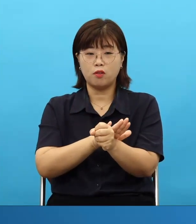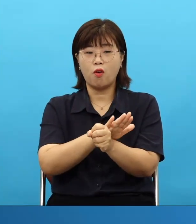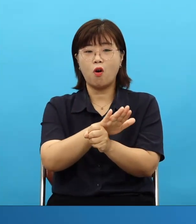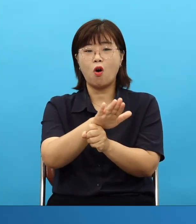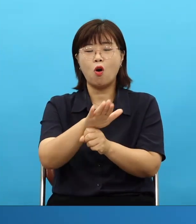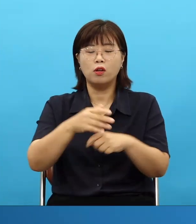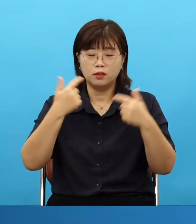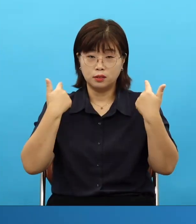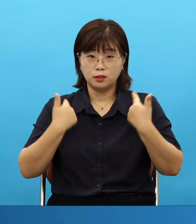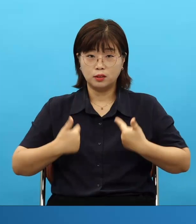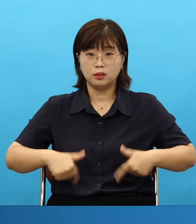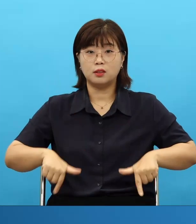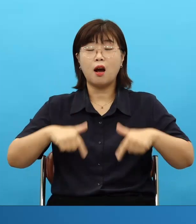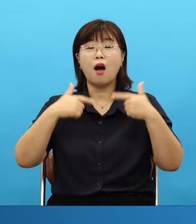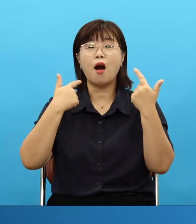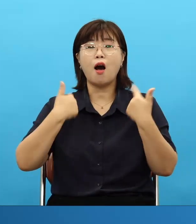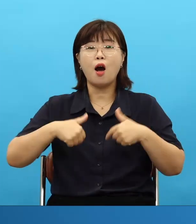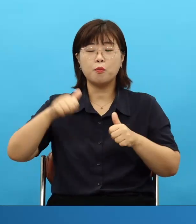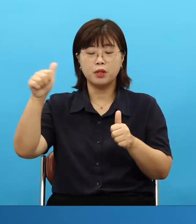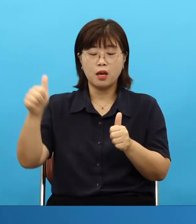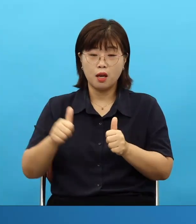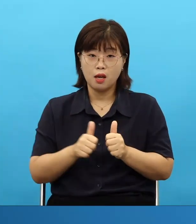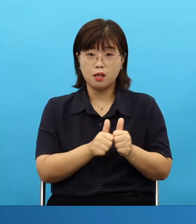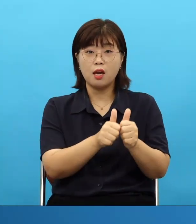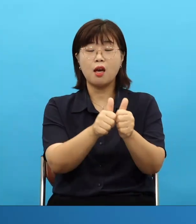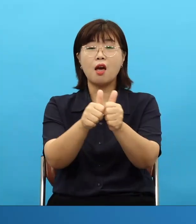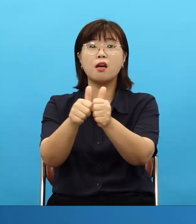자비하셔서 늘 함께